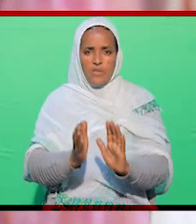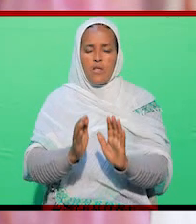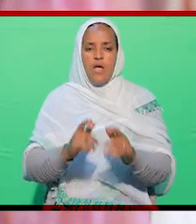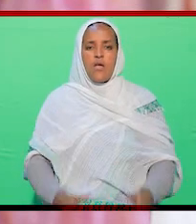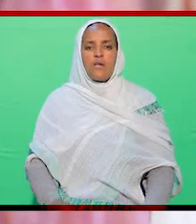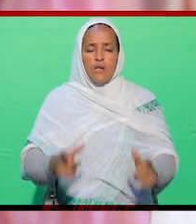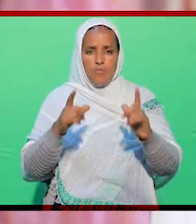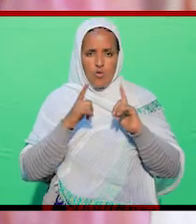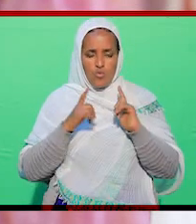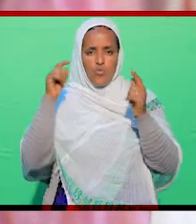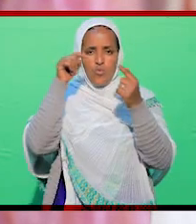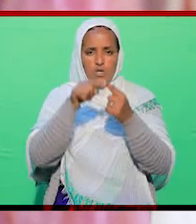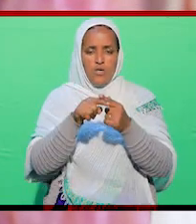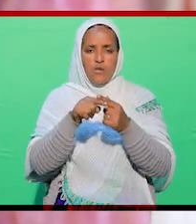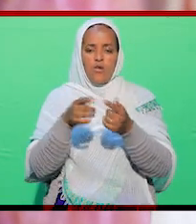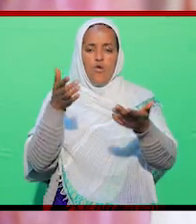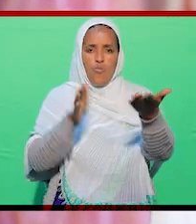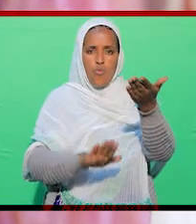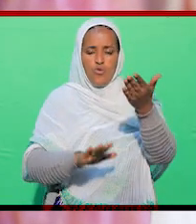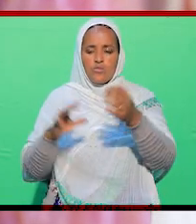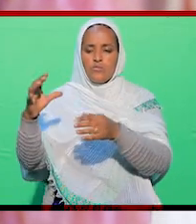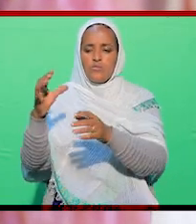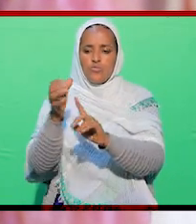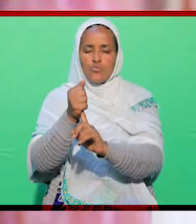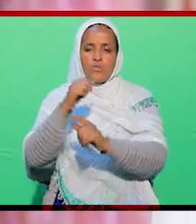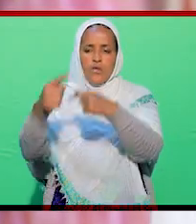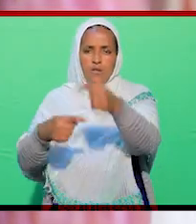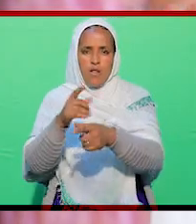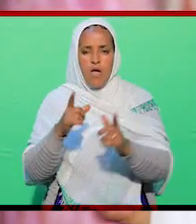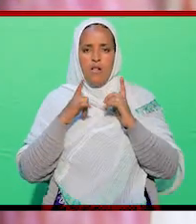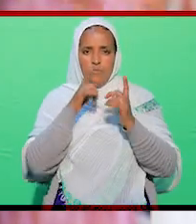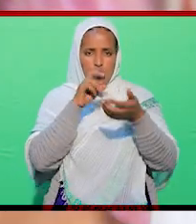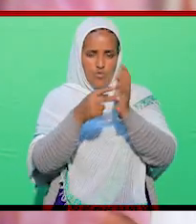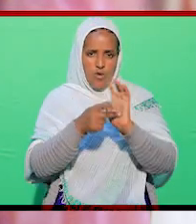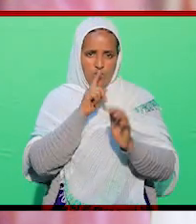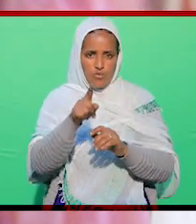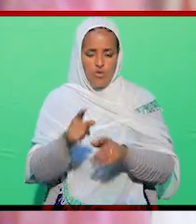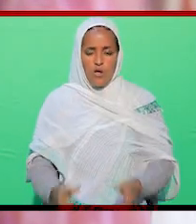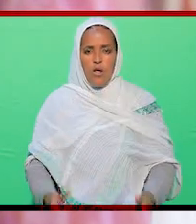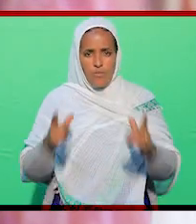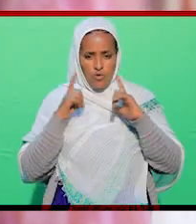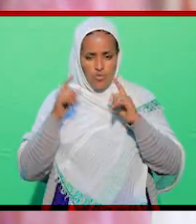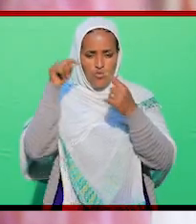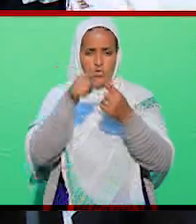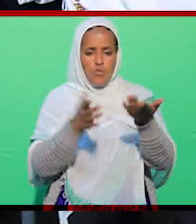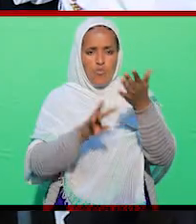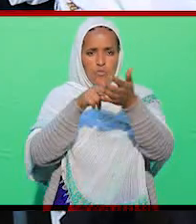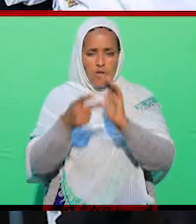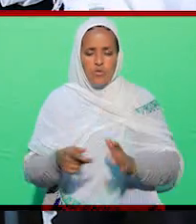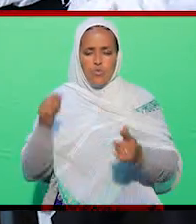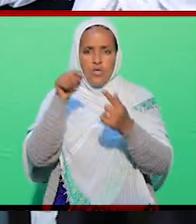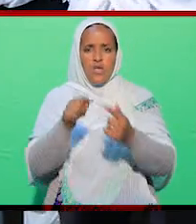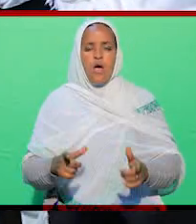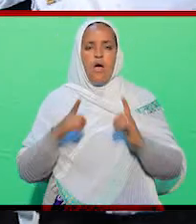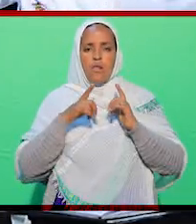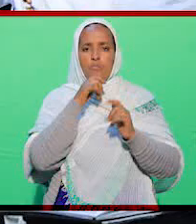አያዘገይም። ዳግመኛም ከመኖር ወደ ሞት ይወስደዋል። አለመኖር ማለት ነው።